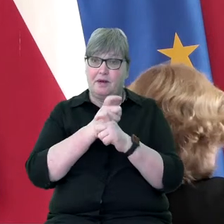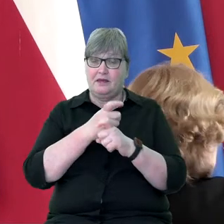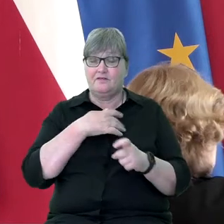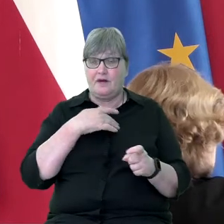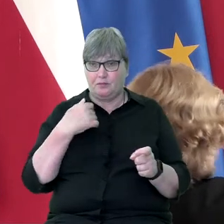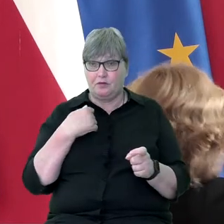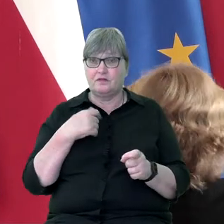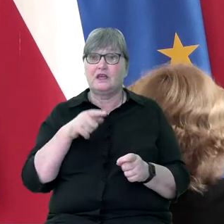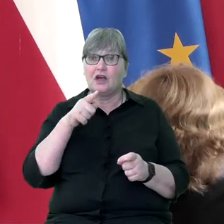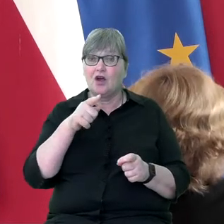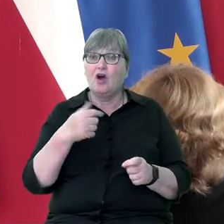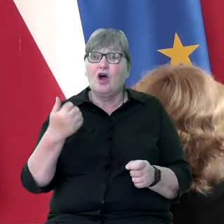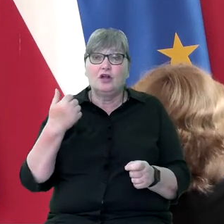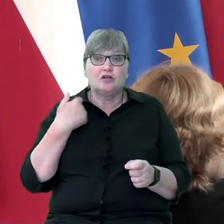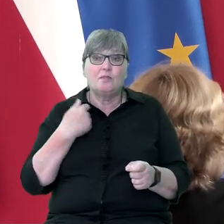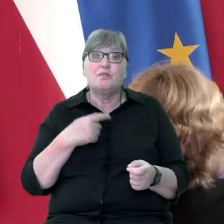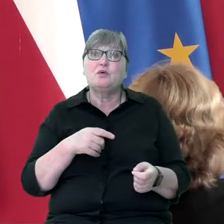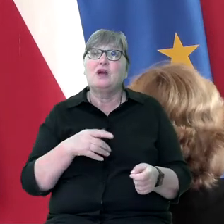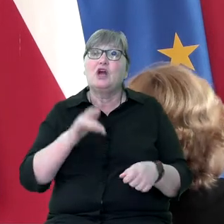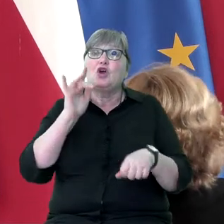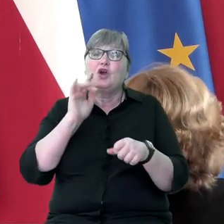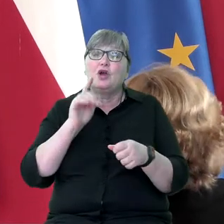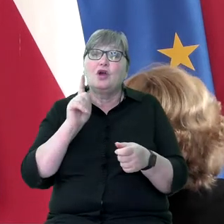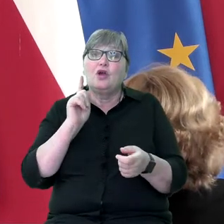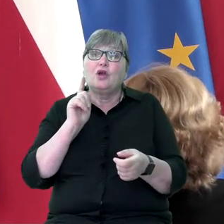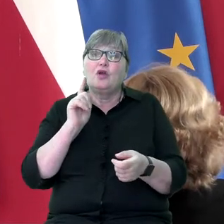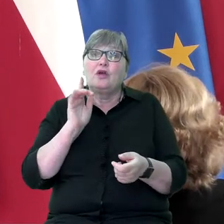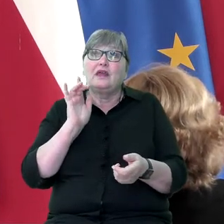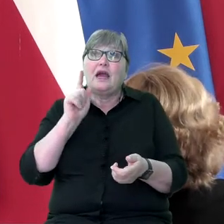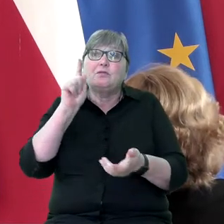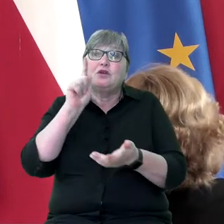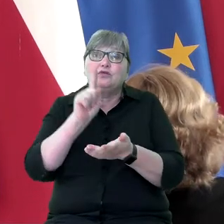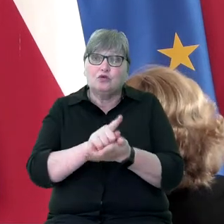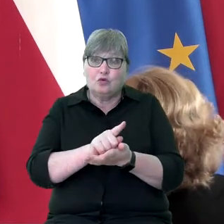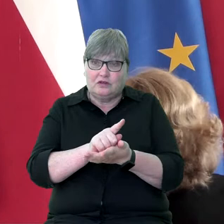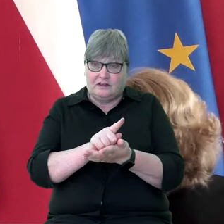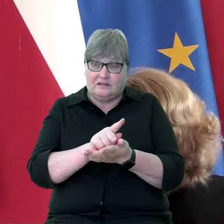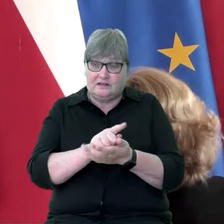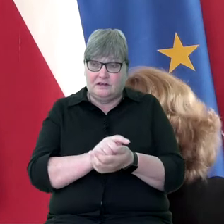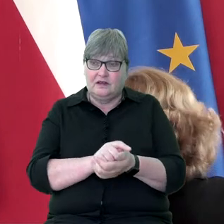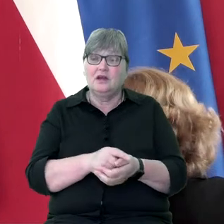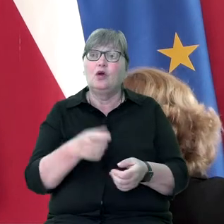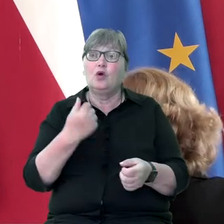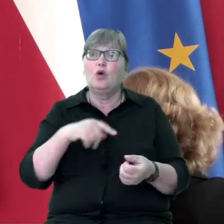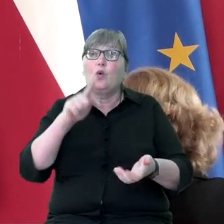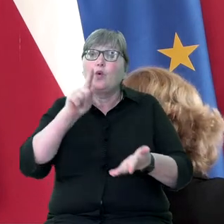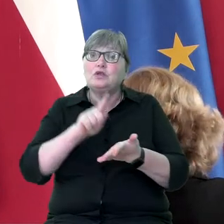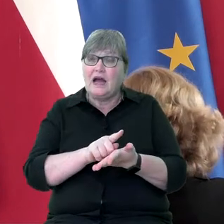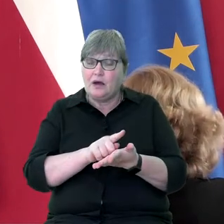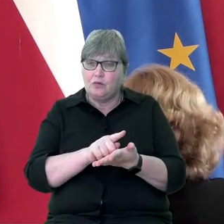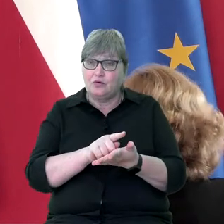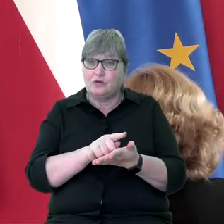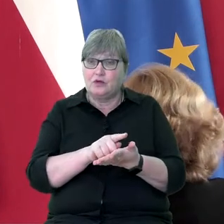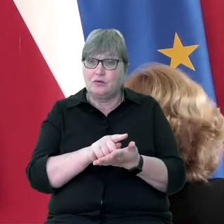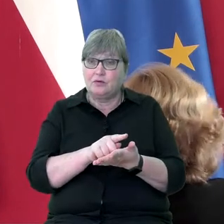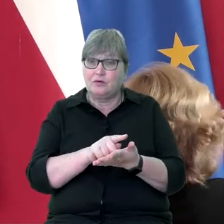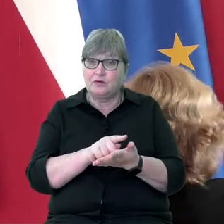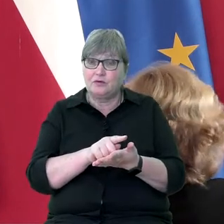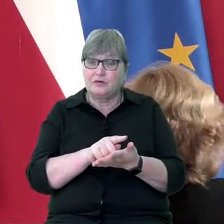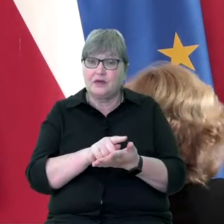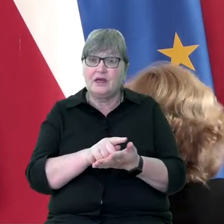właśnie wysiłku niepodległościowego, że udało się, tak jak mówię, w przekonaniu zdecydowanej